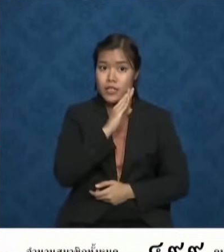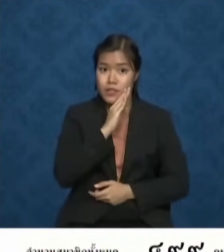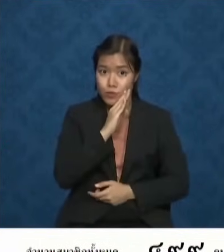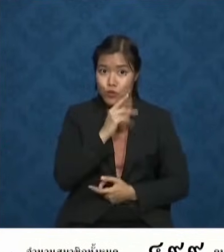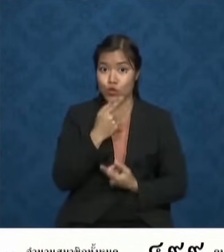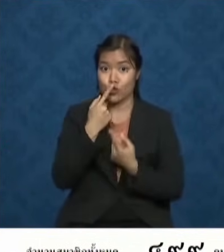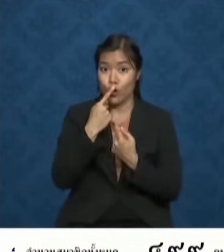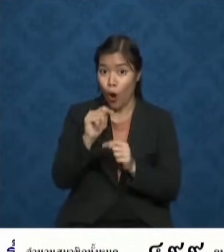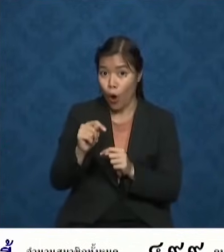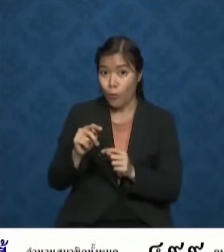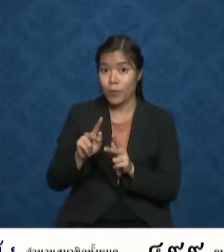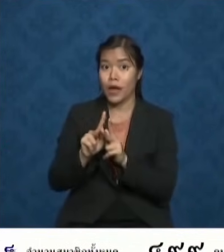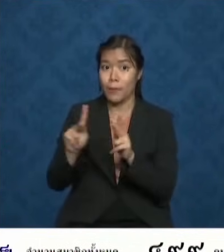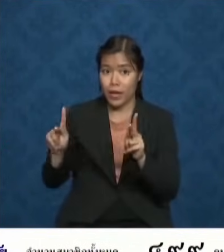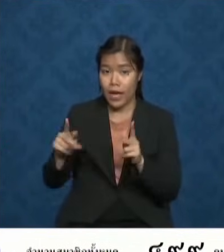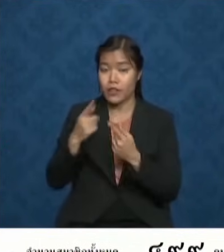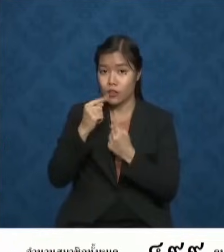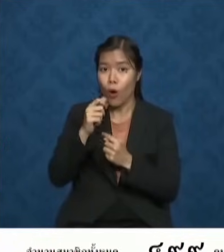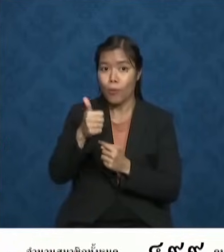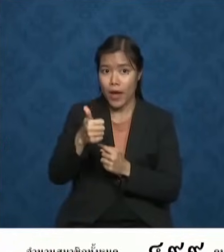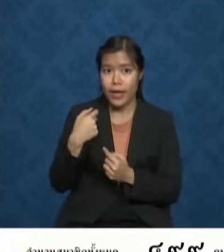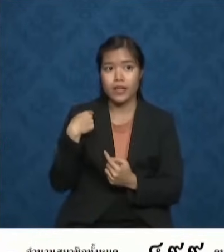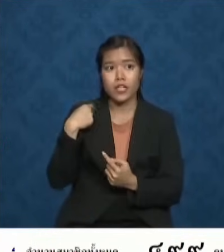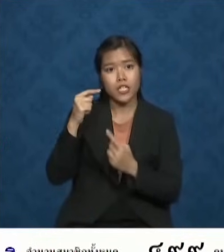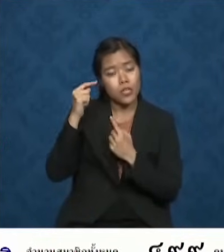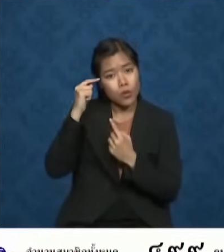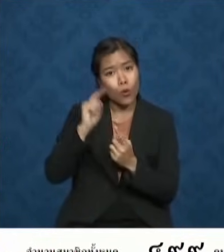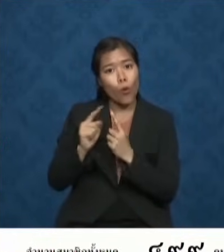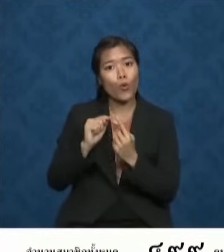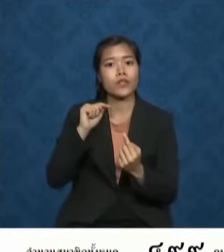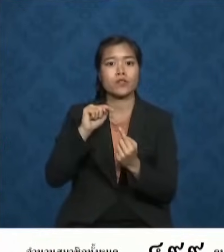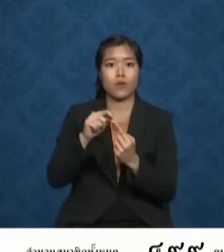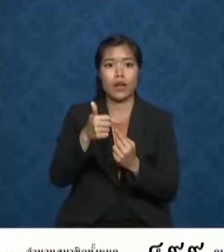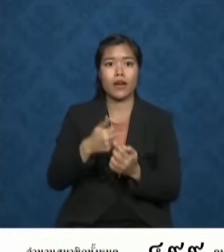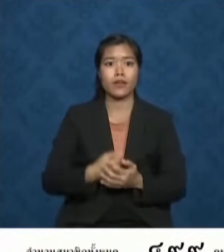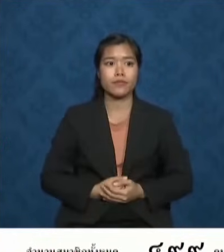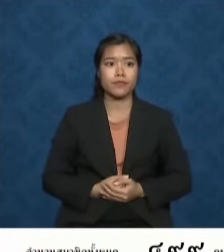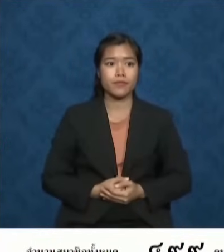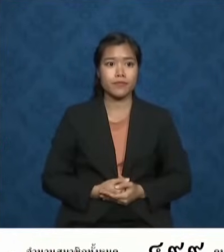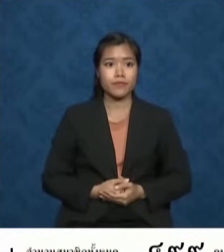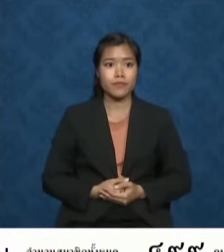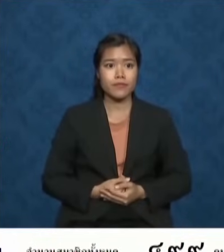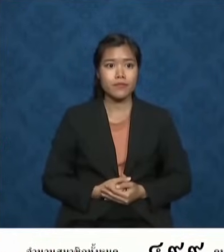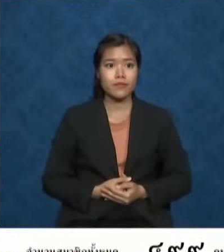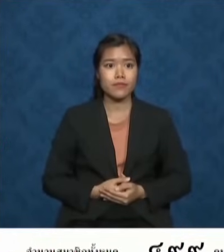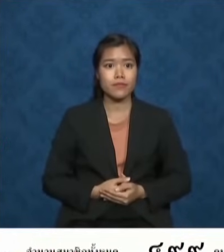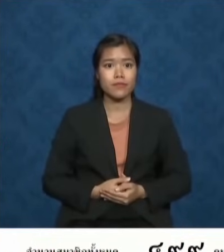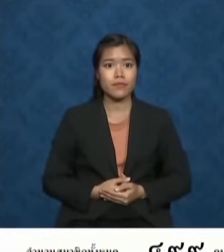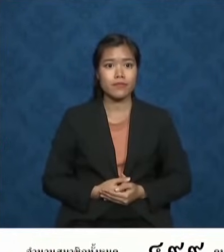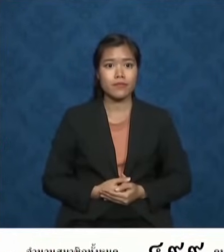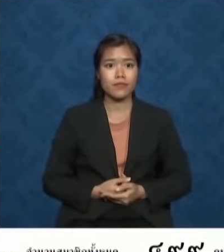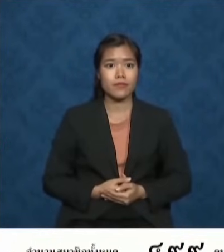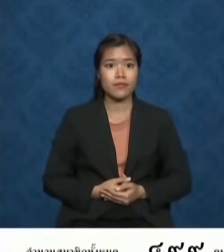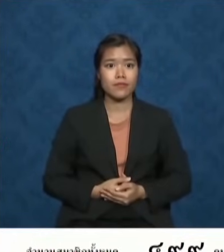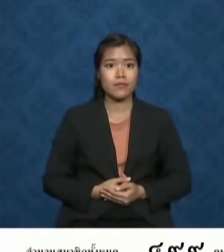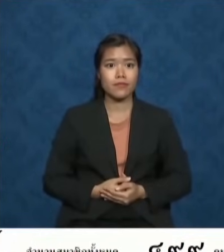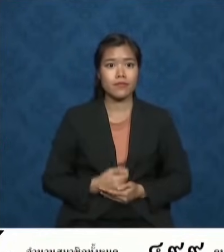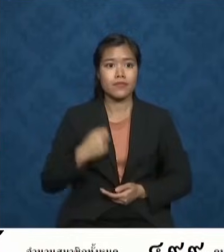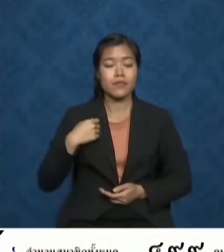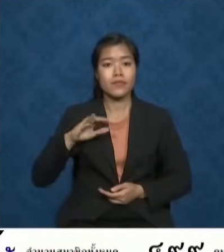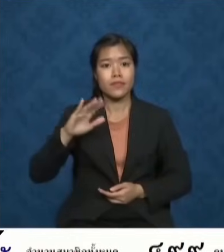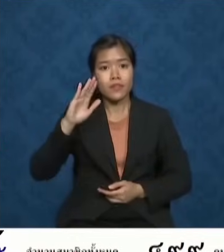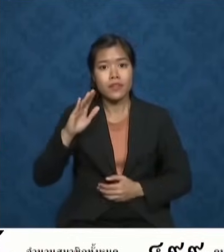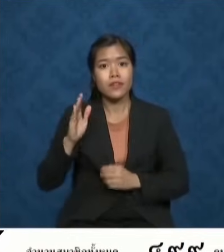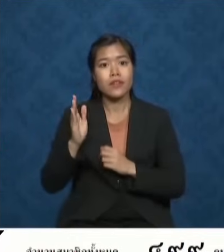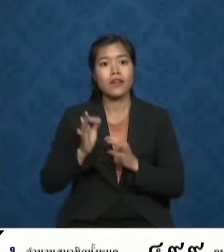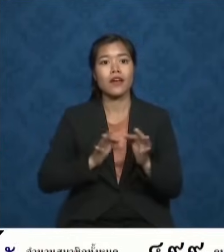กรรมาธิการทั้งหมดได้เราก็จะคุยกันรู้เรื่องนะครับผม คร ับ และที่ท่านสุทินบอกนะครับเรื่องงบประมาณ ที่คืออย่างนี้ครับประท้วงเนี่ยก็คือประท้วงนะฮะไม่ได้อ